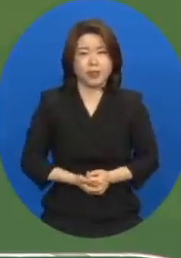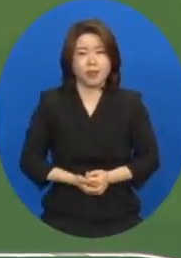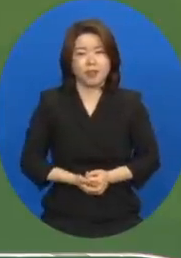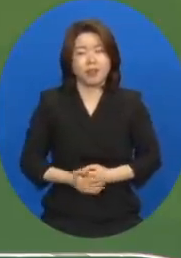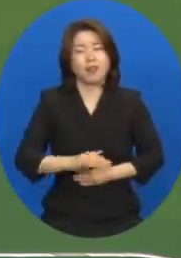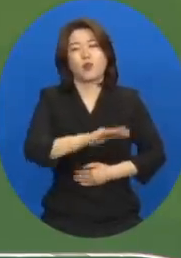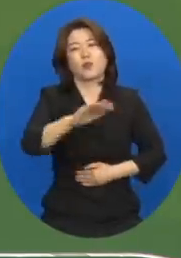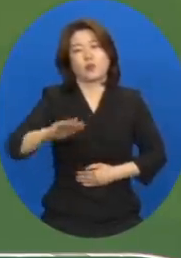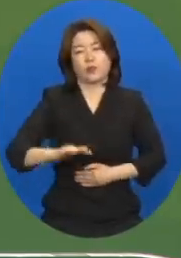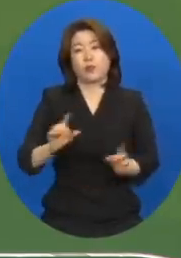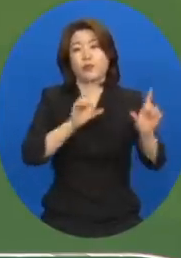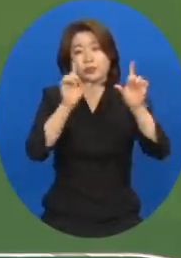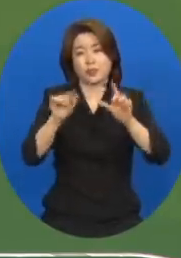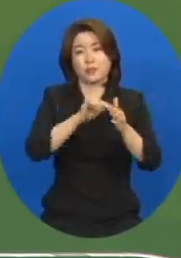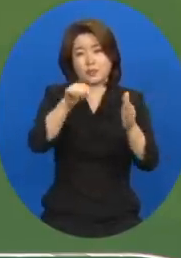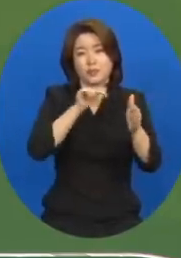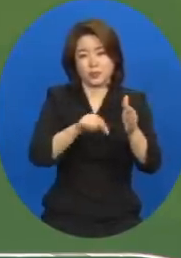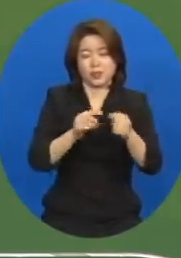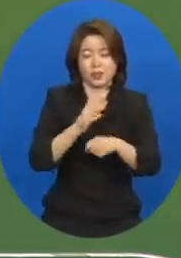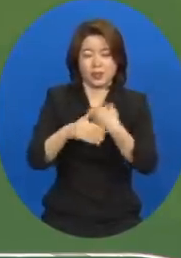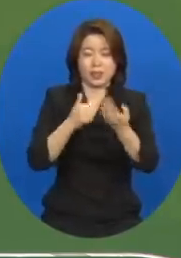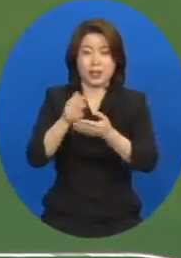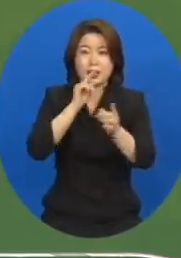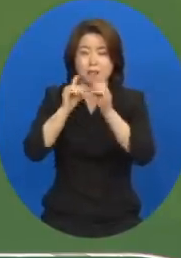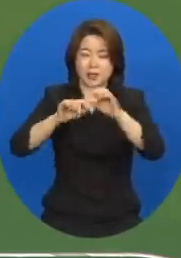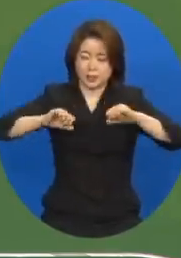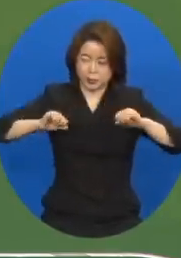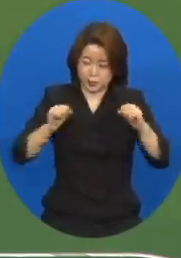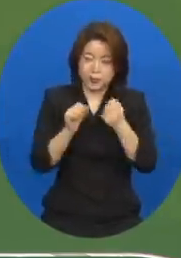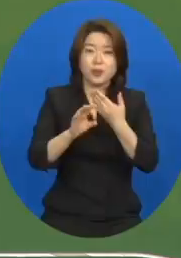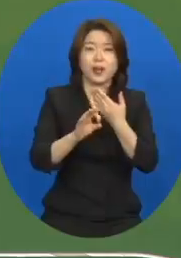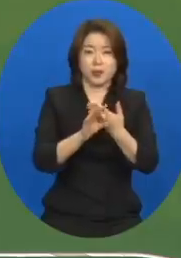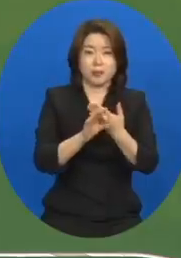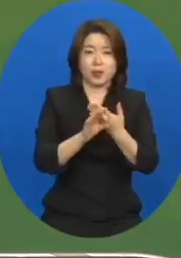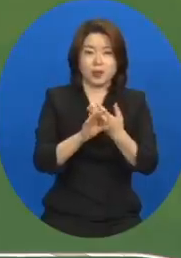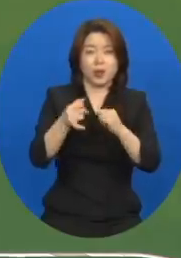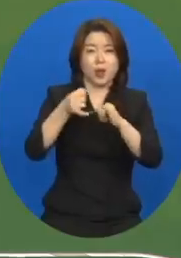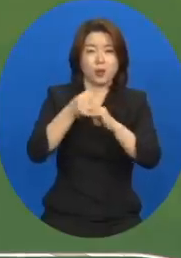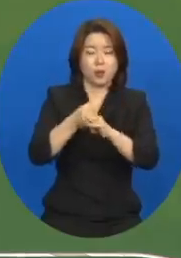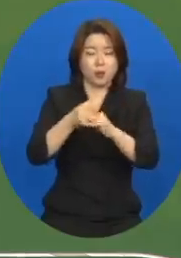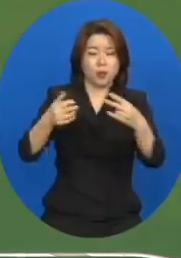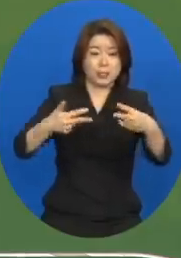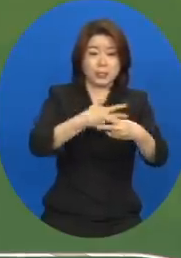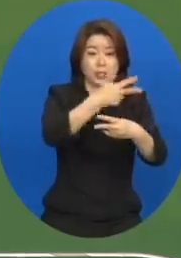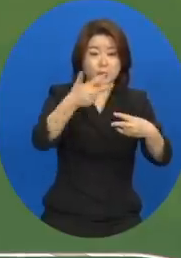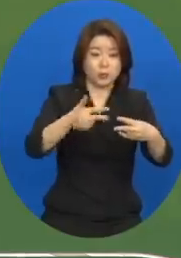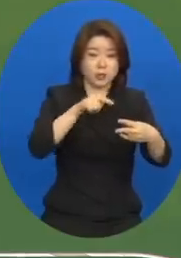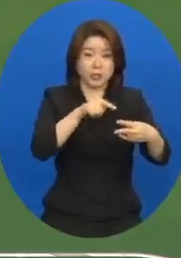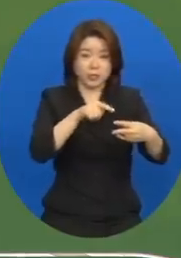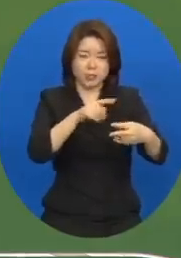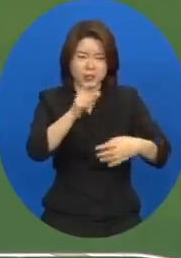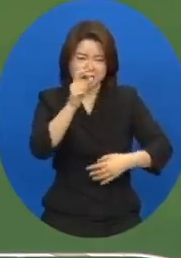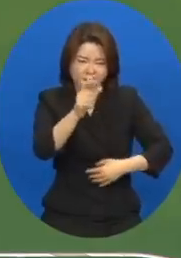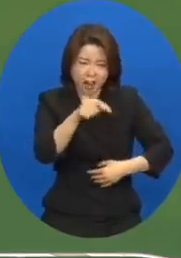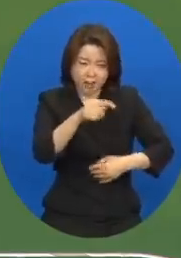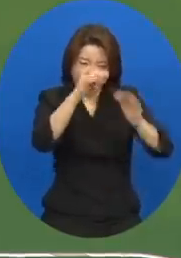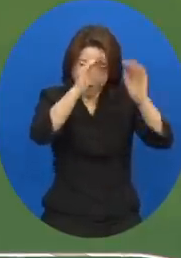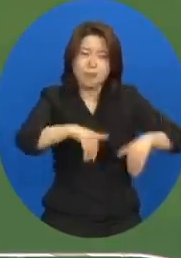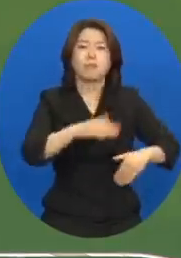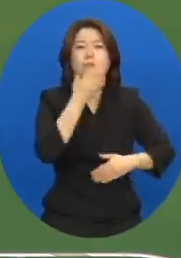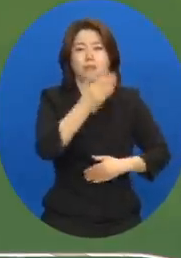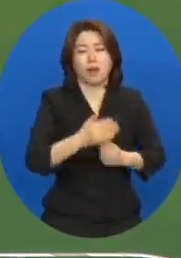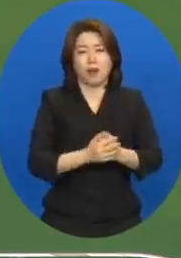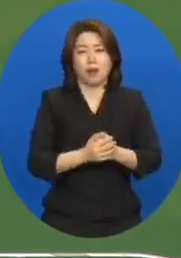우리의 삶에도 하나님의 말씀에 순종하면 반드시 여리고성은 무너집니다. 그리고 하나님의